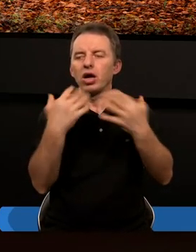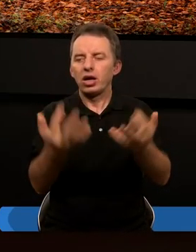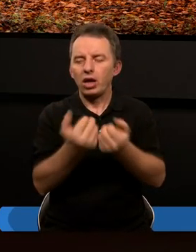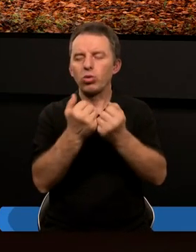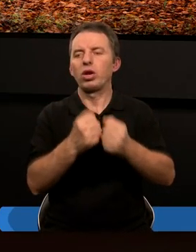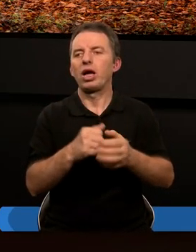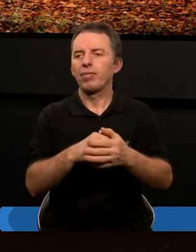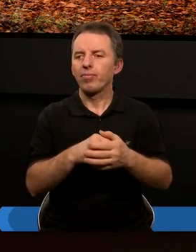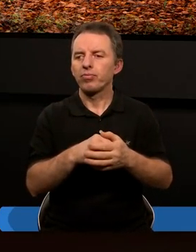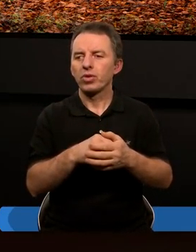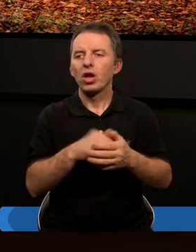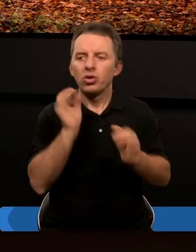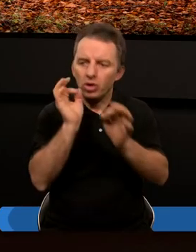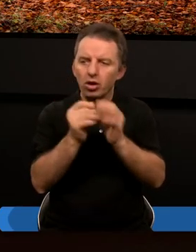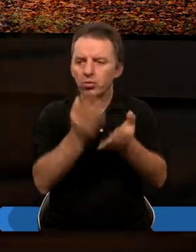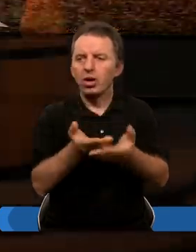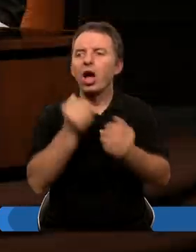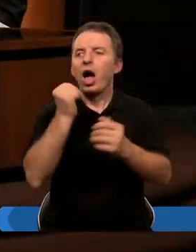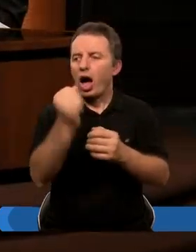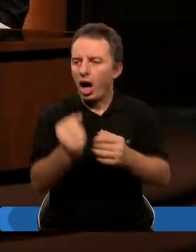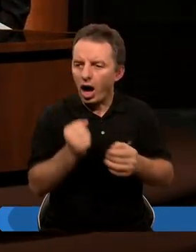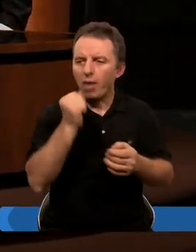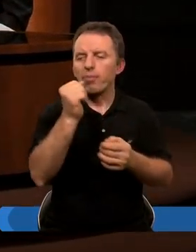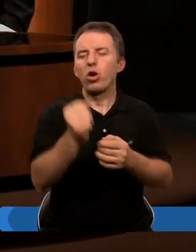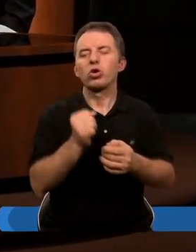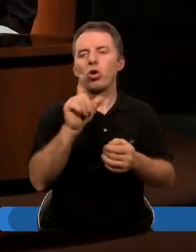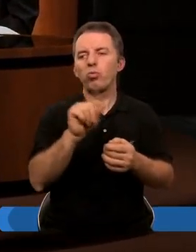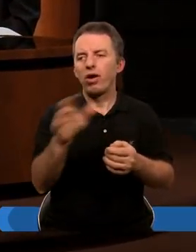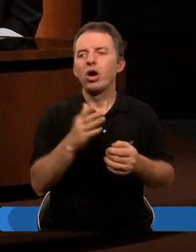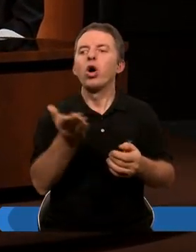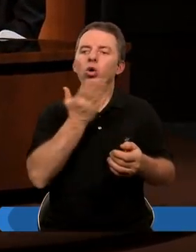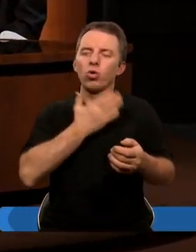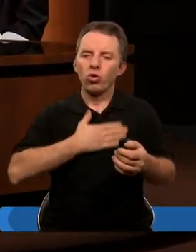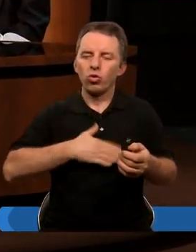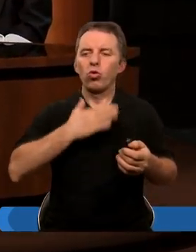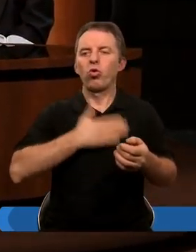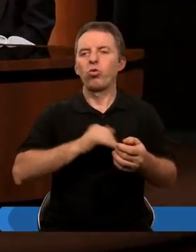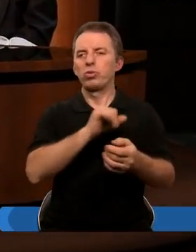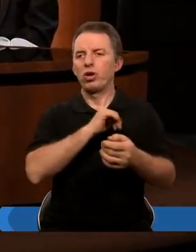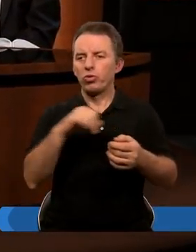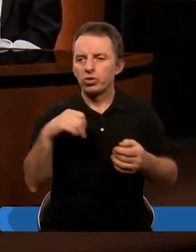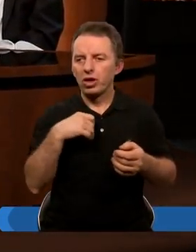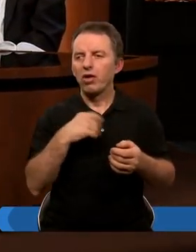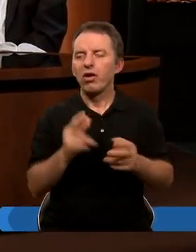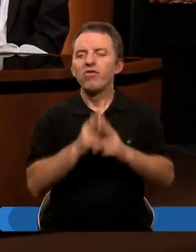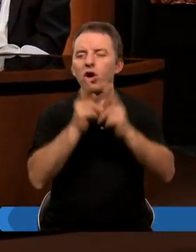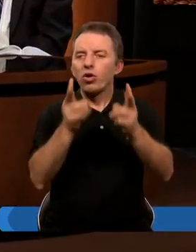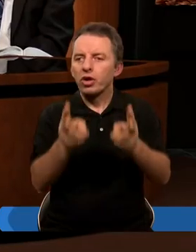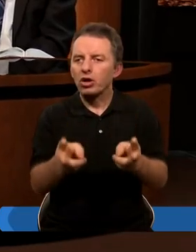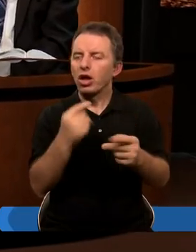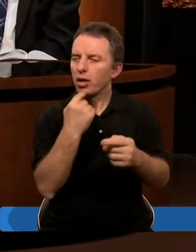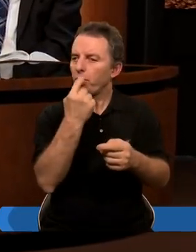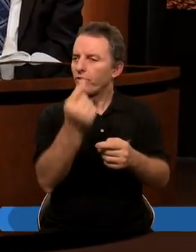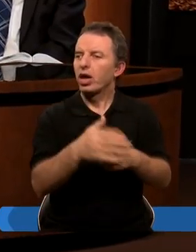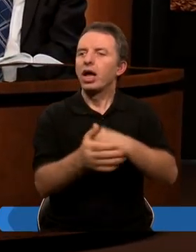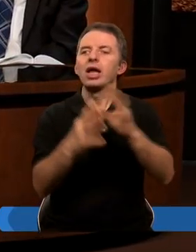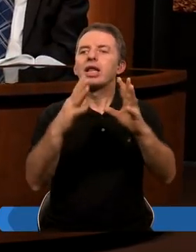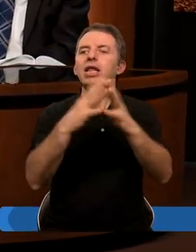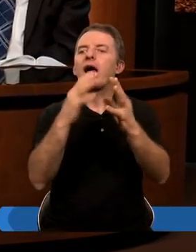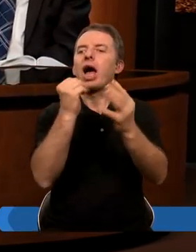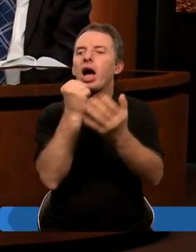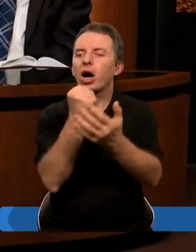Apostoł Paweł lubował się też w określeniu zakon.